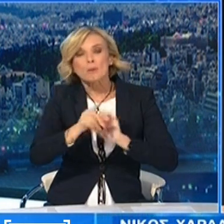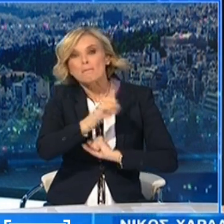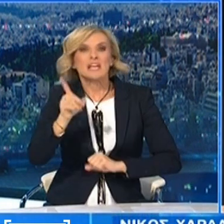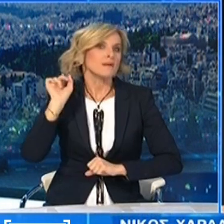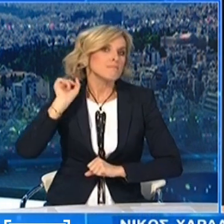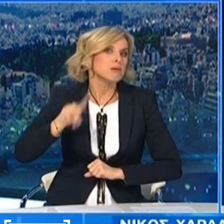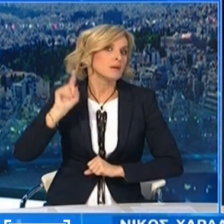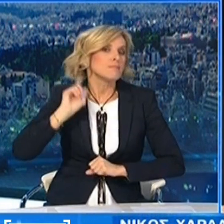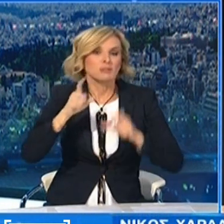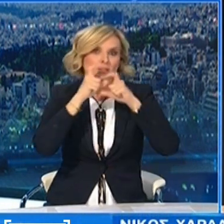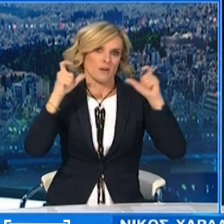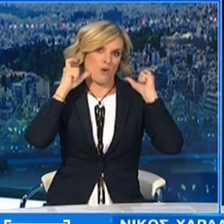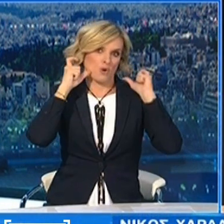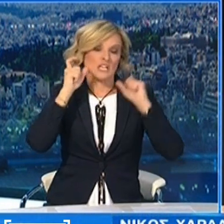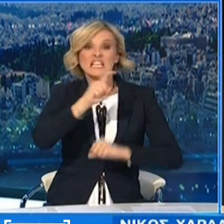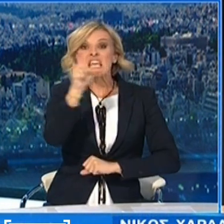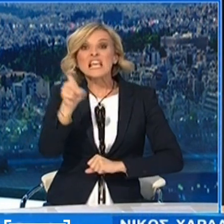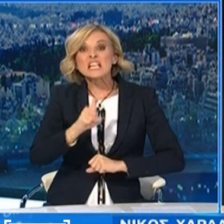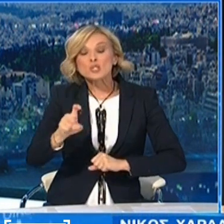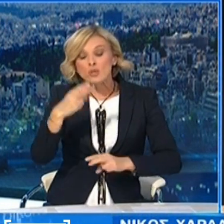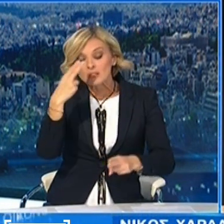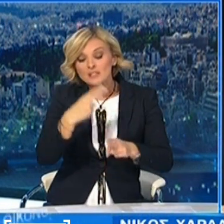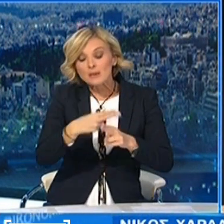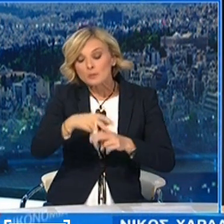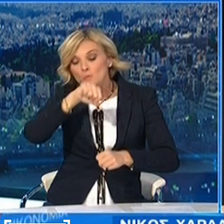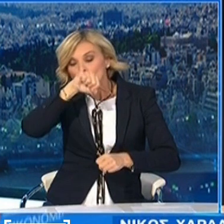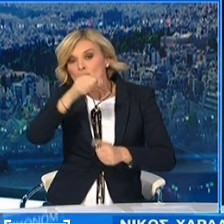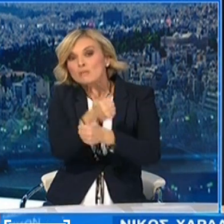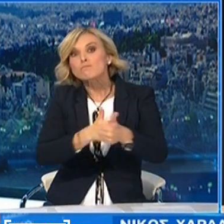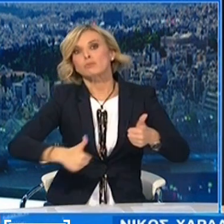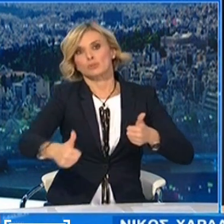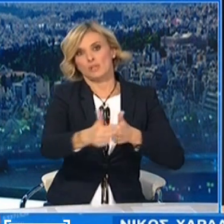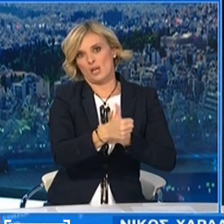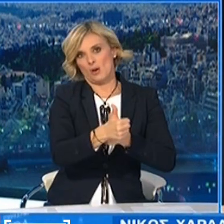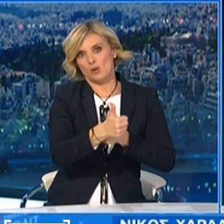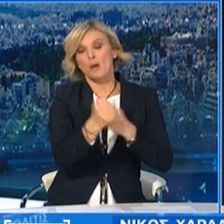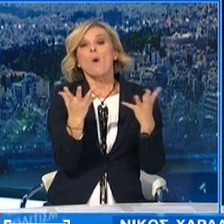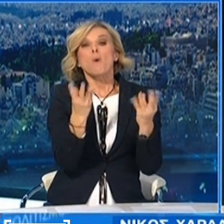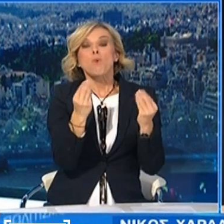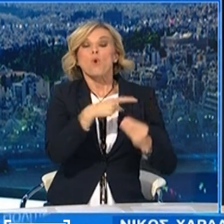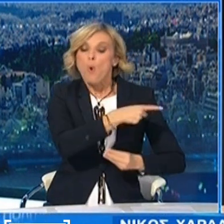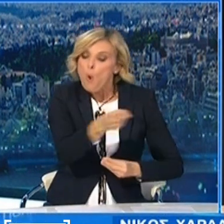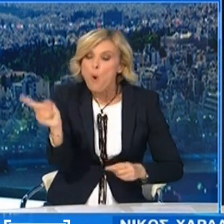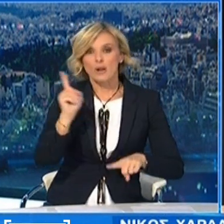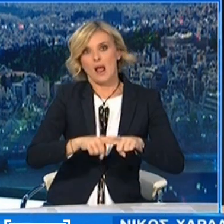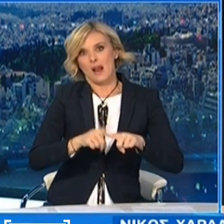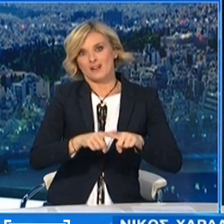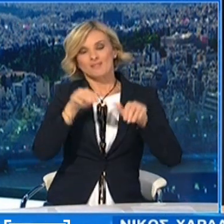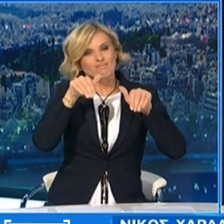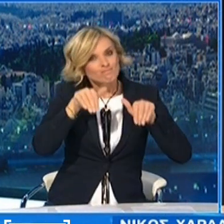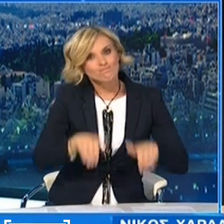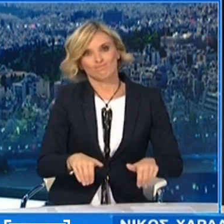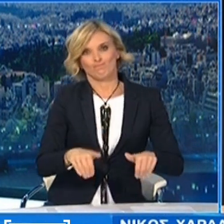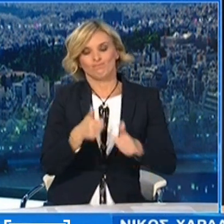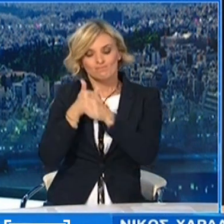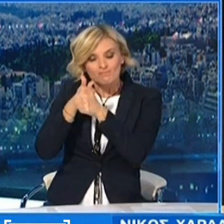μέτρα, να παίζει με τις ζωές τους, να θέτει σε κίνδυνο την προσπάθεια της συντριπτικής πλειοψηφίας των Ελλήνων. Ας κάνουμε λοιπόν αυτό